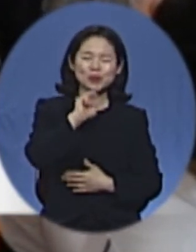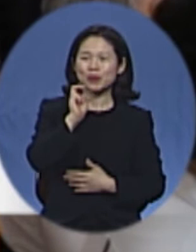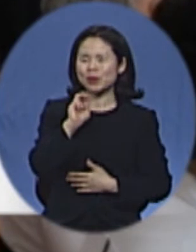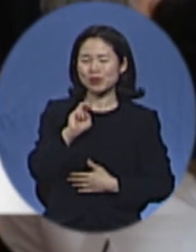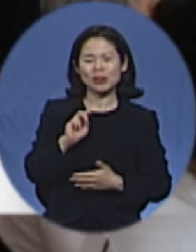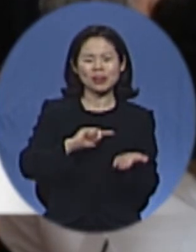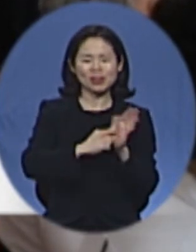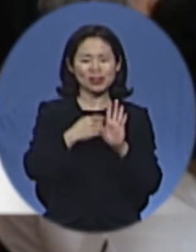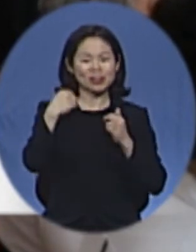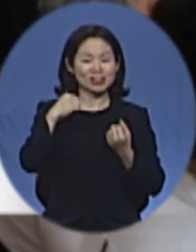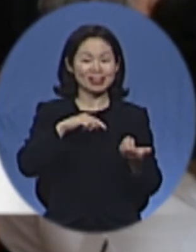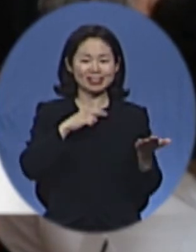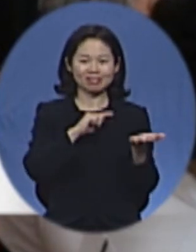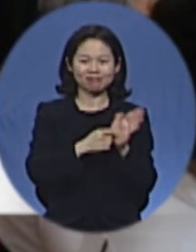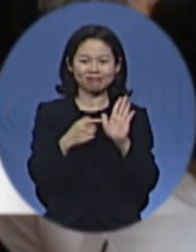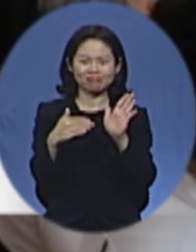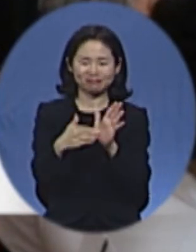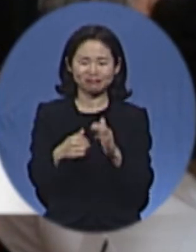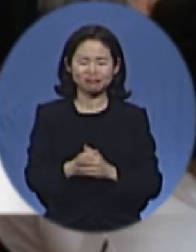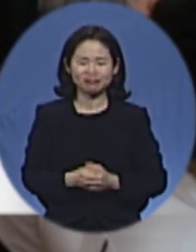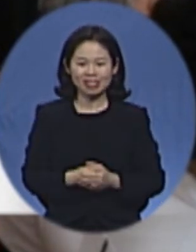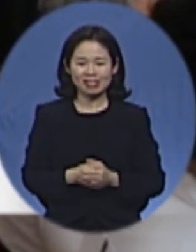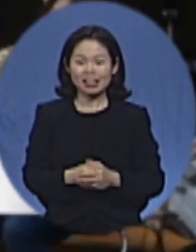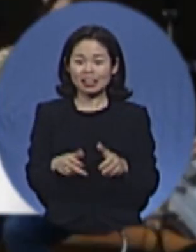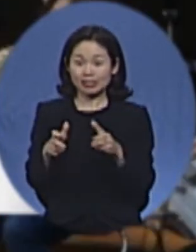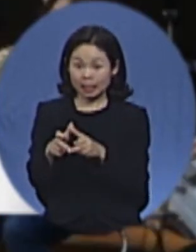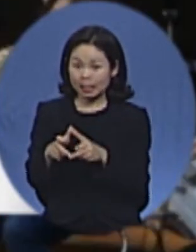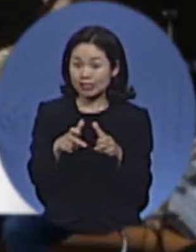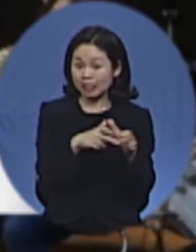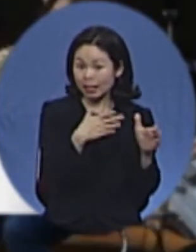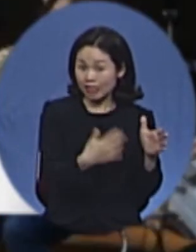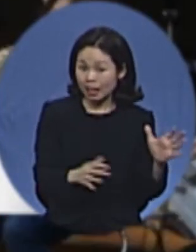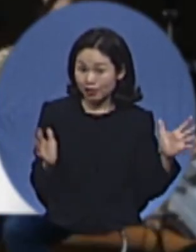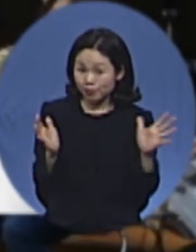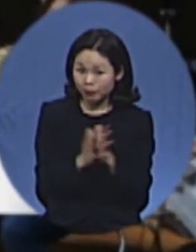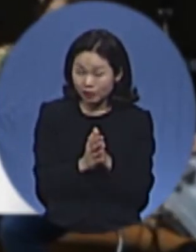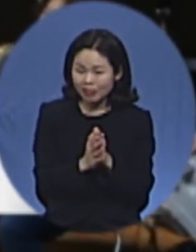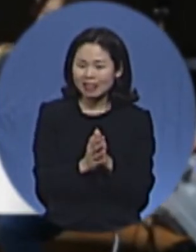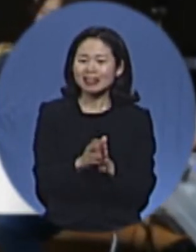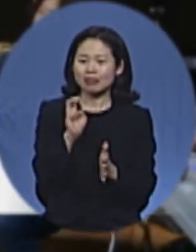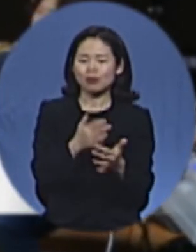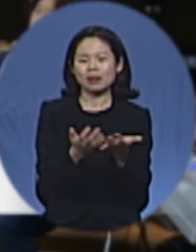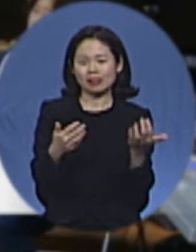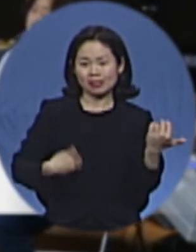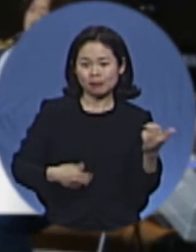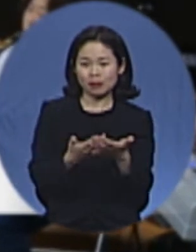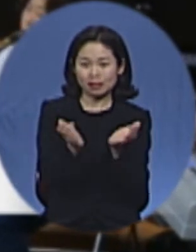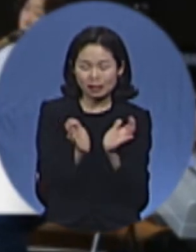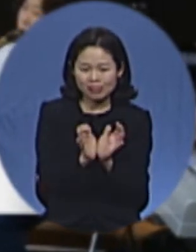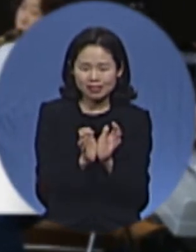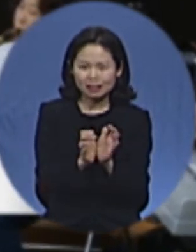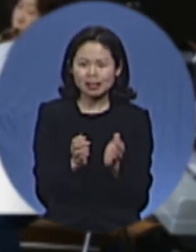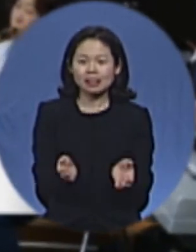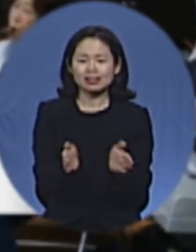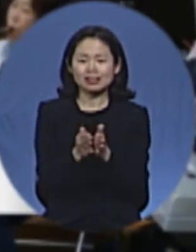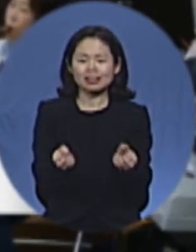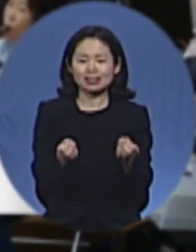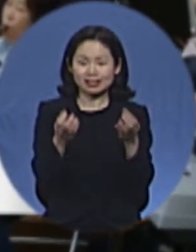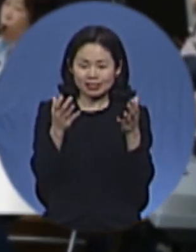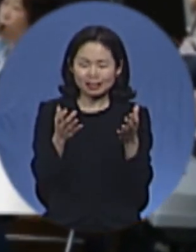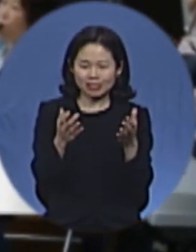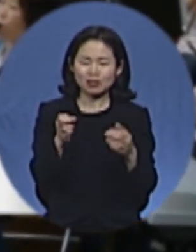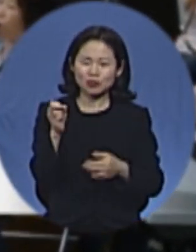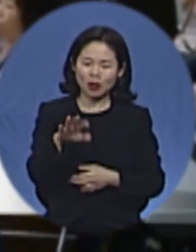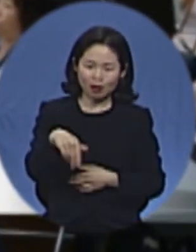들려주는 시간을 가졌습니다. 장애인과 비장애인 통합음악밴드 더울림은 창단식을 계기로